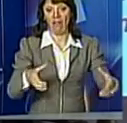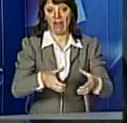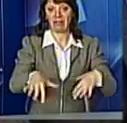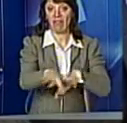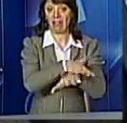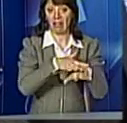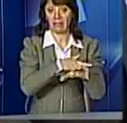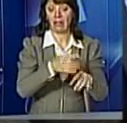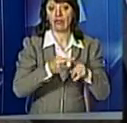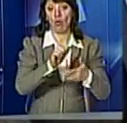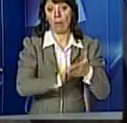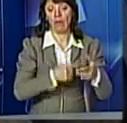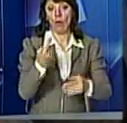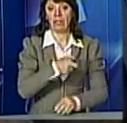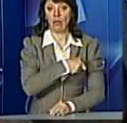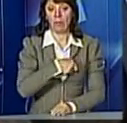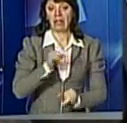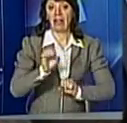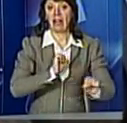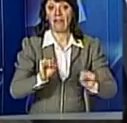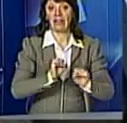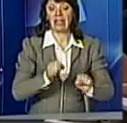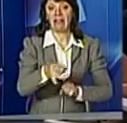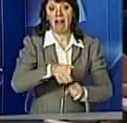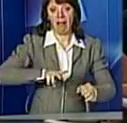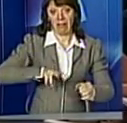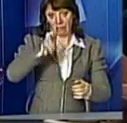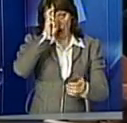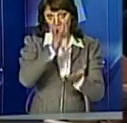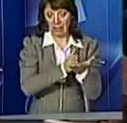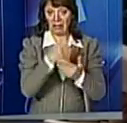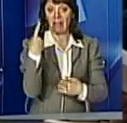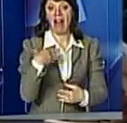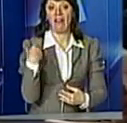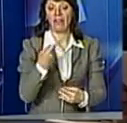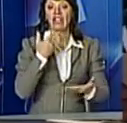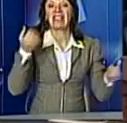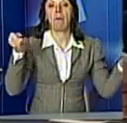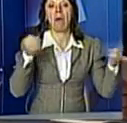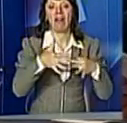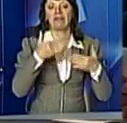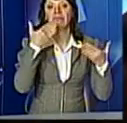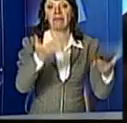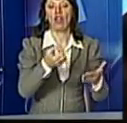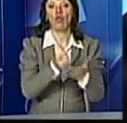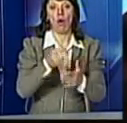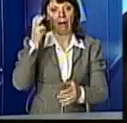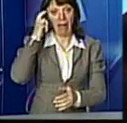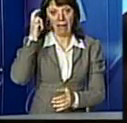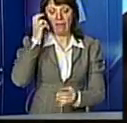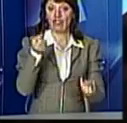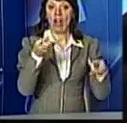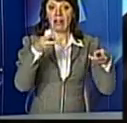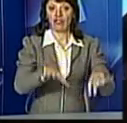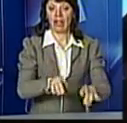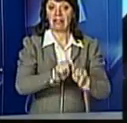населення з цього приводу обласні обранці та керівники райдержадміністрації ни збиратимуться звертатимуться до Києва ще